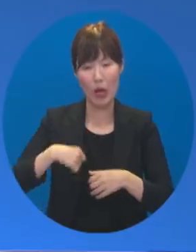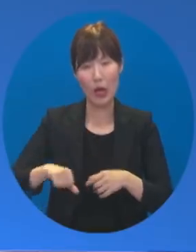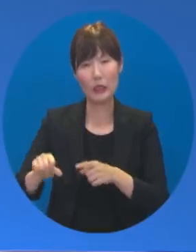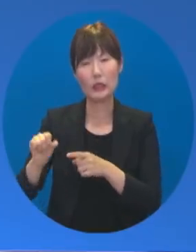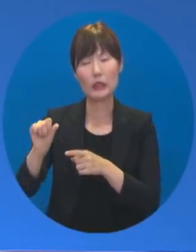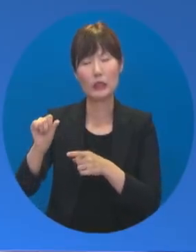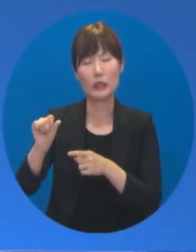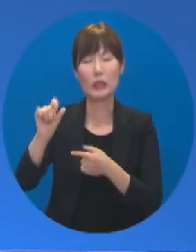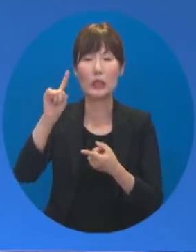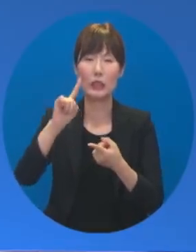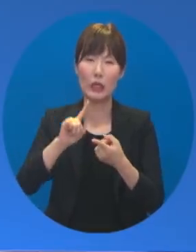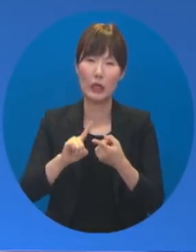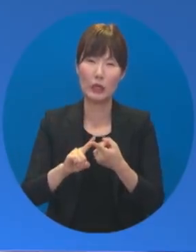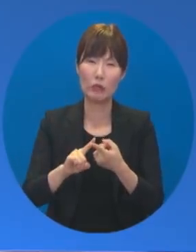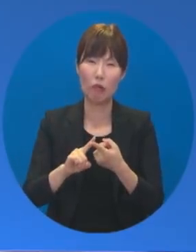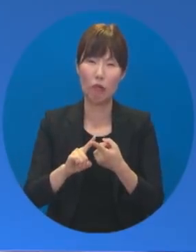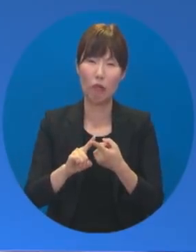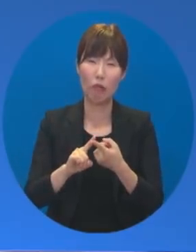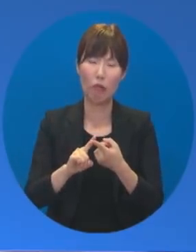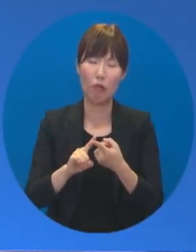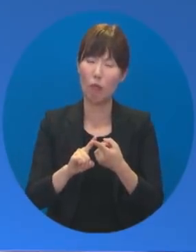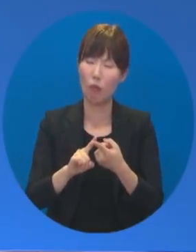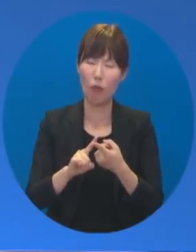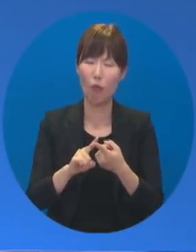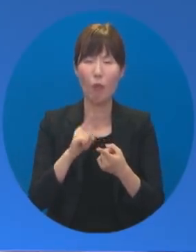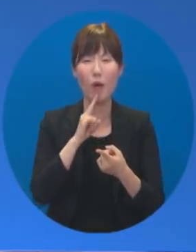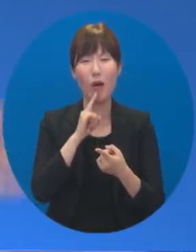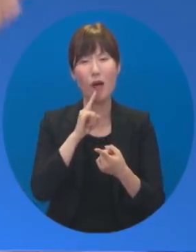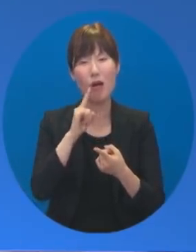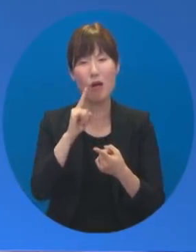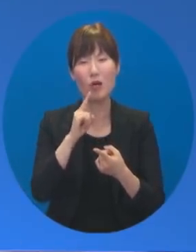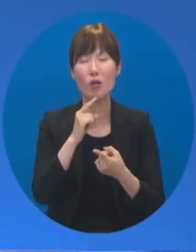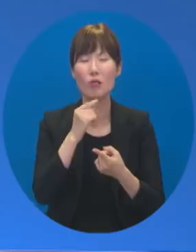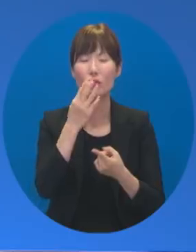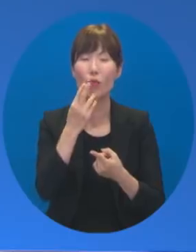수가 없다라고 그렇게 이야기를 해주셨습니다.